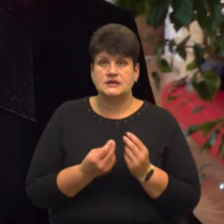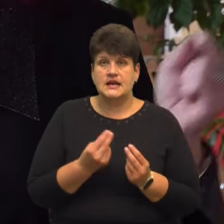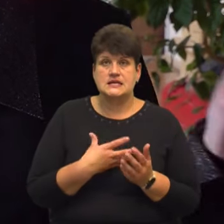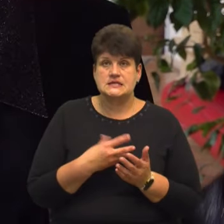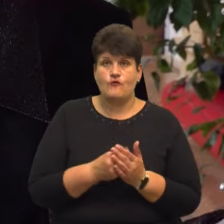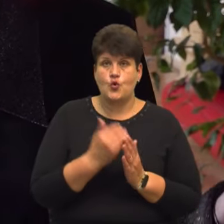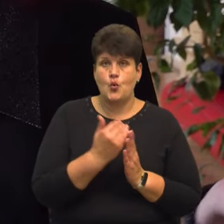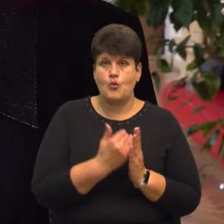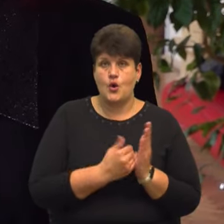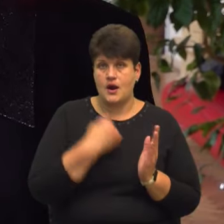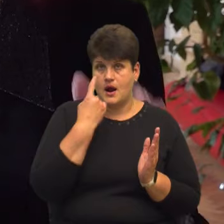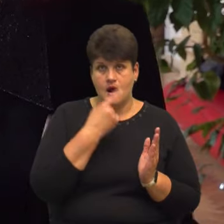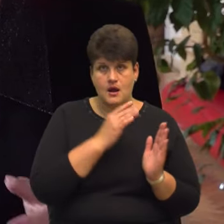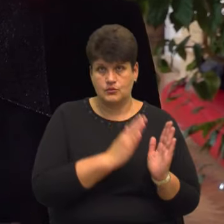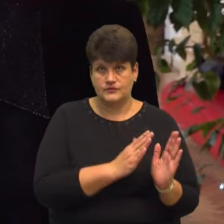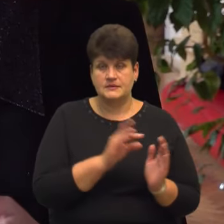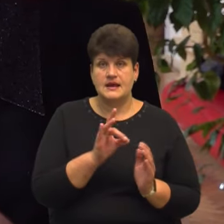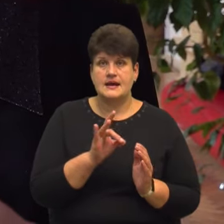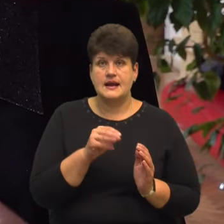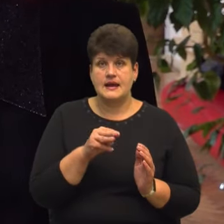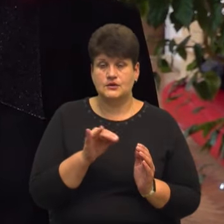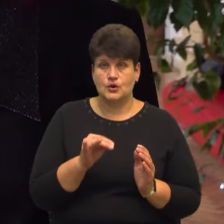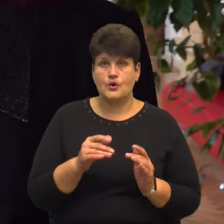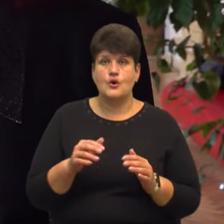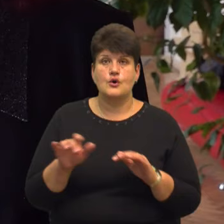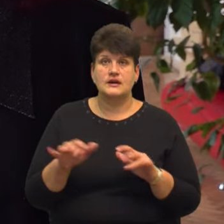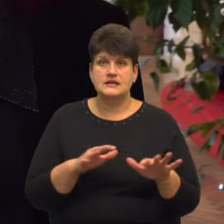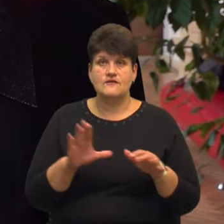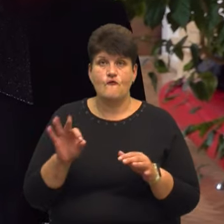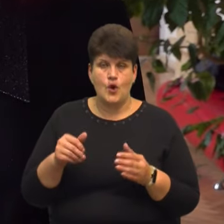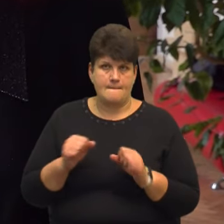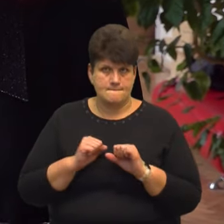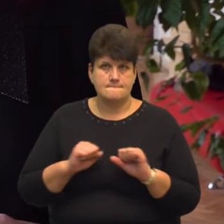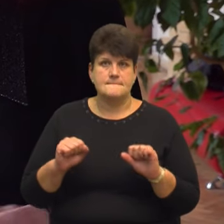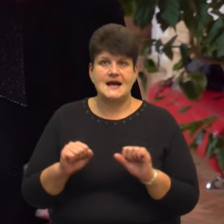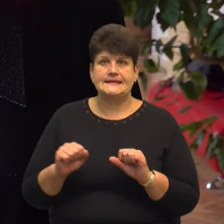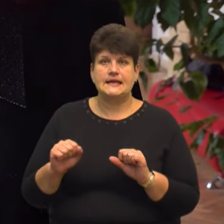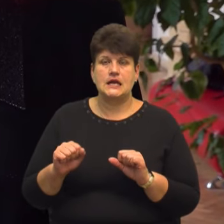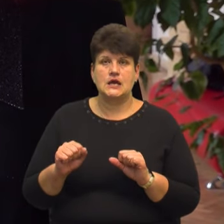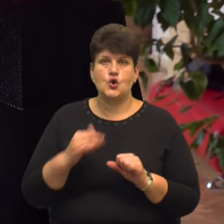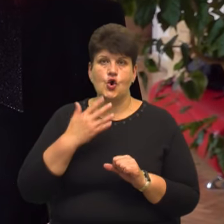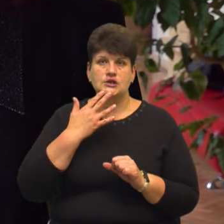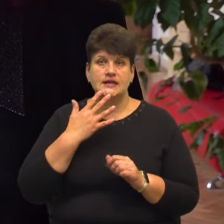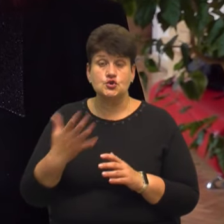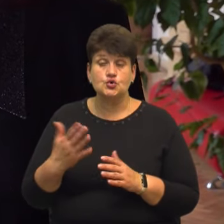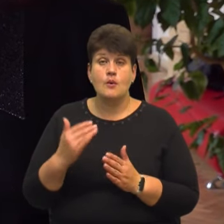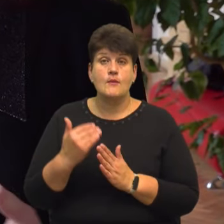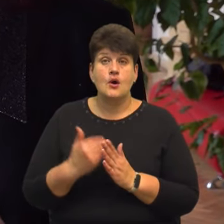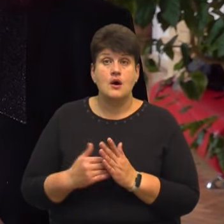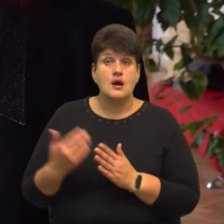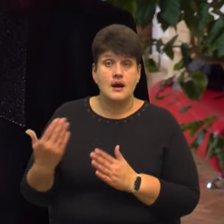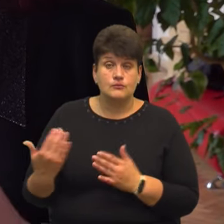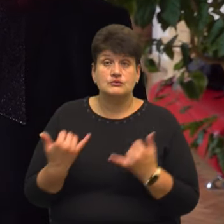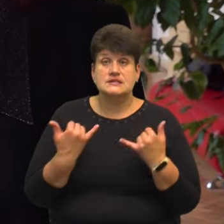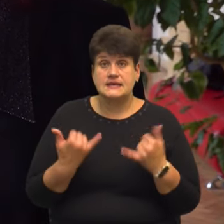програму у нас буде Галицьке ретро оркестр волі підготував патріотичну програму тому що зараз